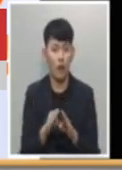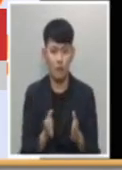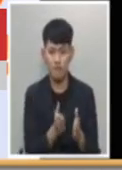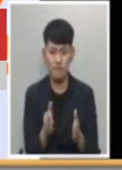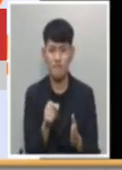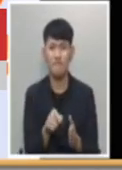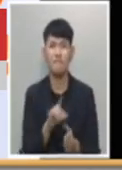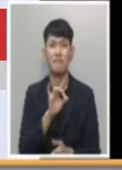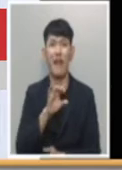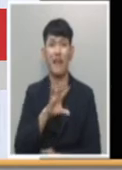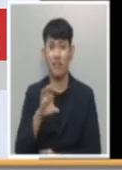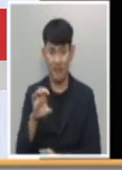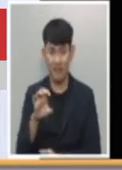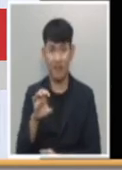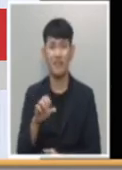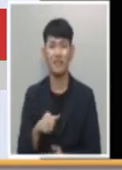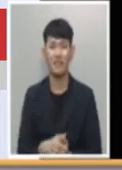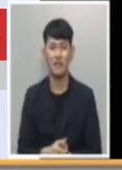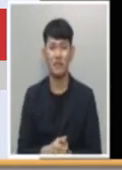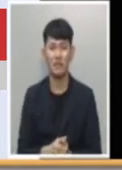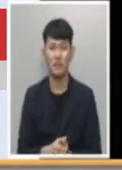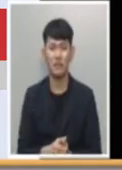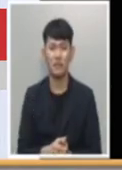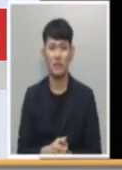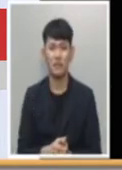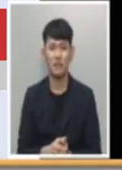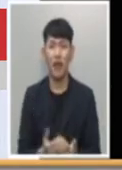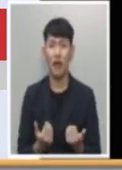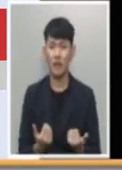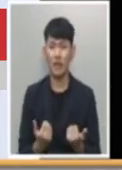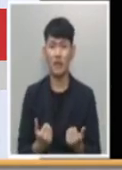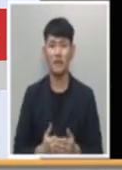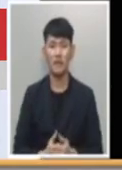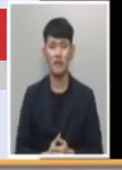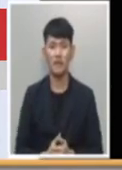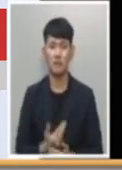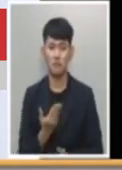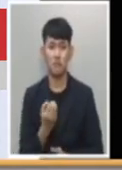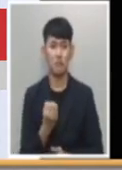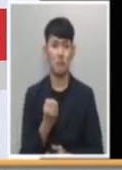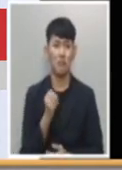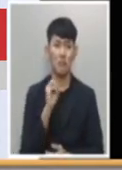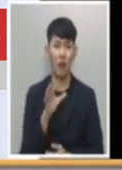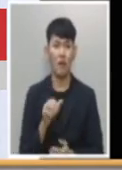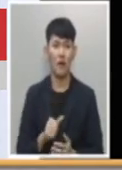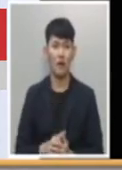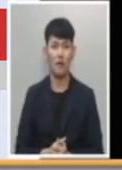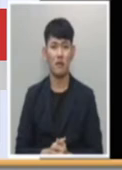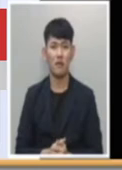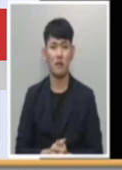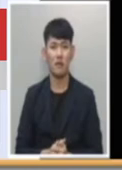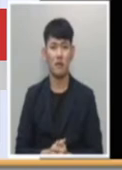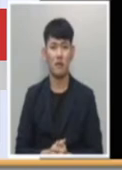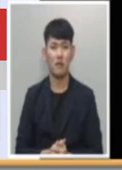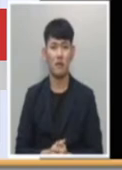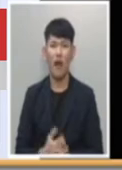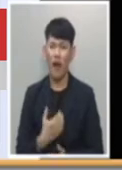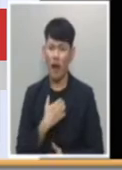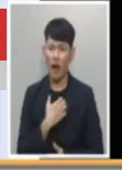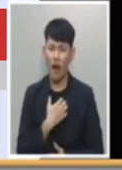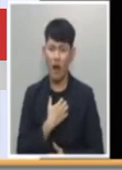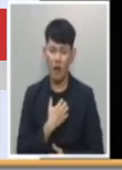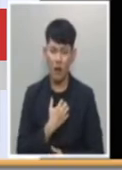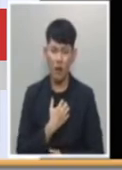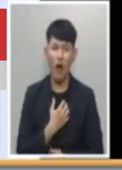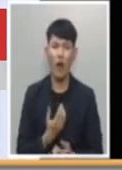ไปครับครอบครัวละ800ตัวนะครับวันนี้นี่ท่านบอกว่าจะให้ปลูกพืชใช้น้